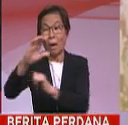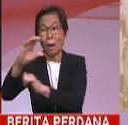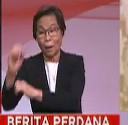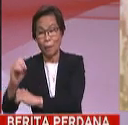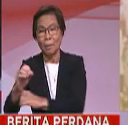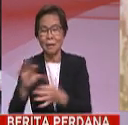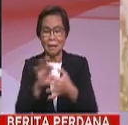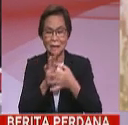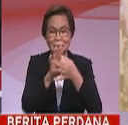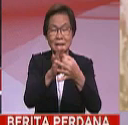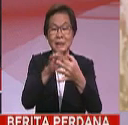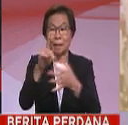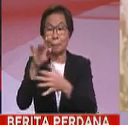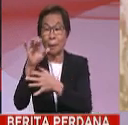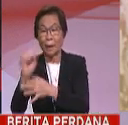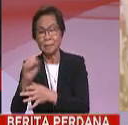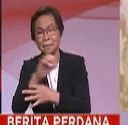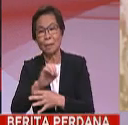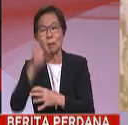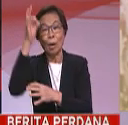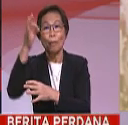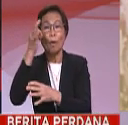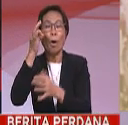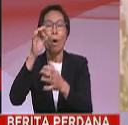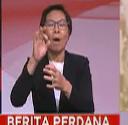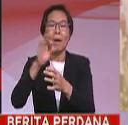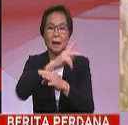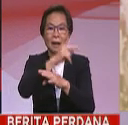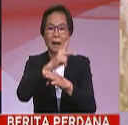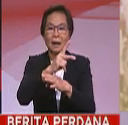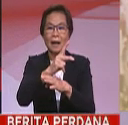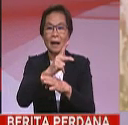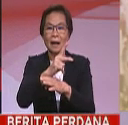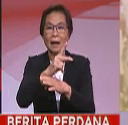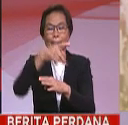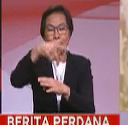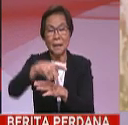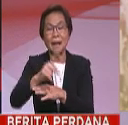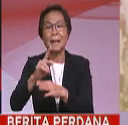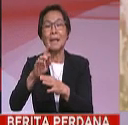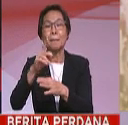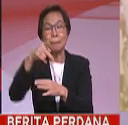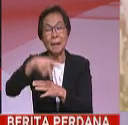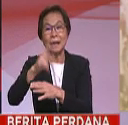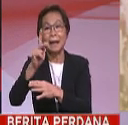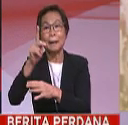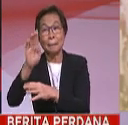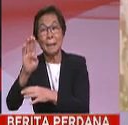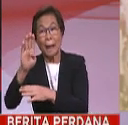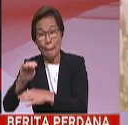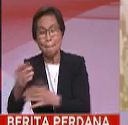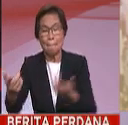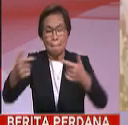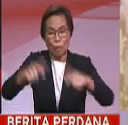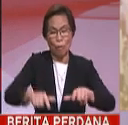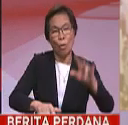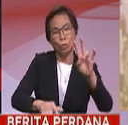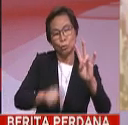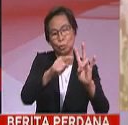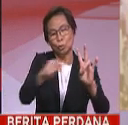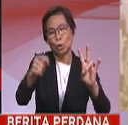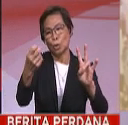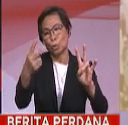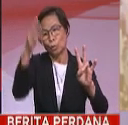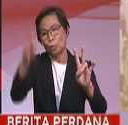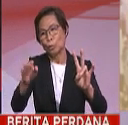kerjasama Kementerian Belia dan Sukan serta Persekutuan Kebangsaan Berbasikal Malaysia PKBM dijadual berlangsung 7